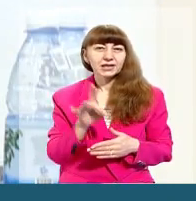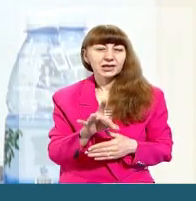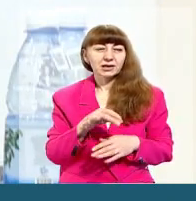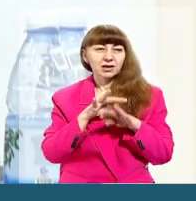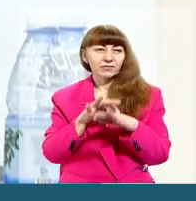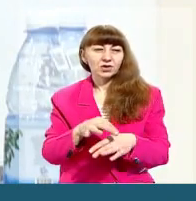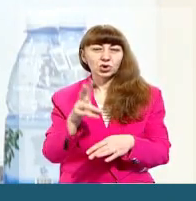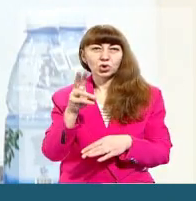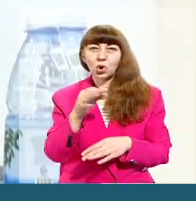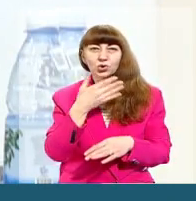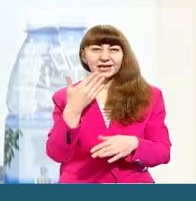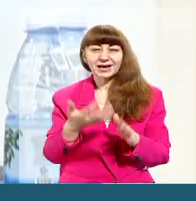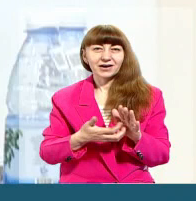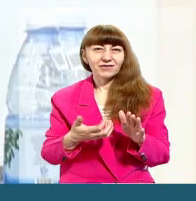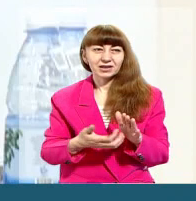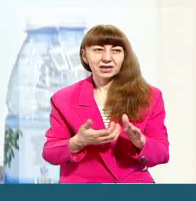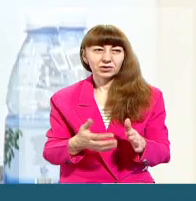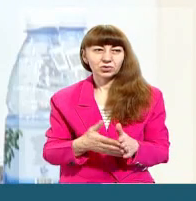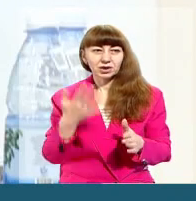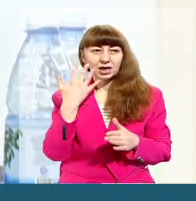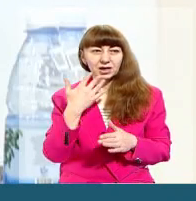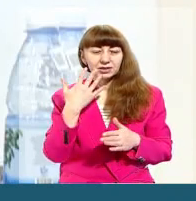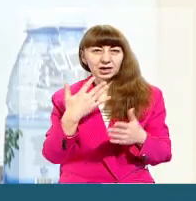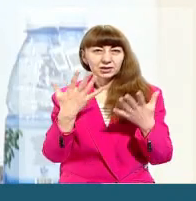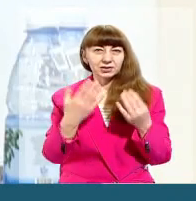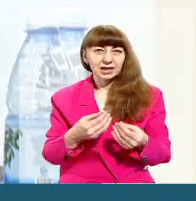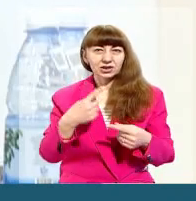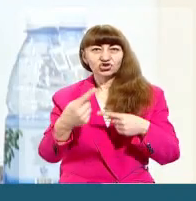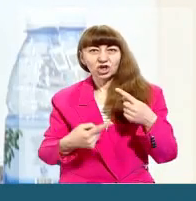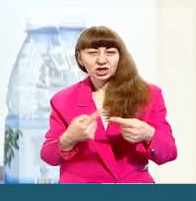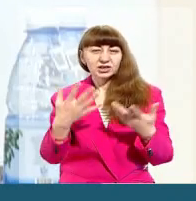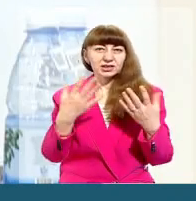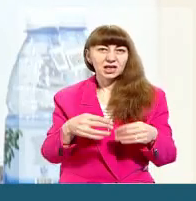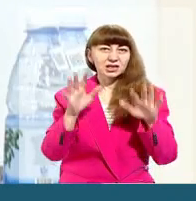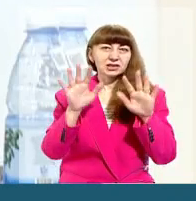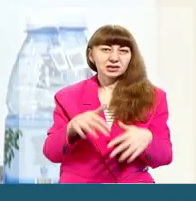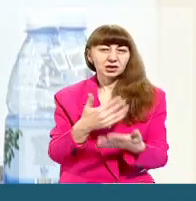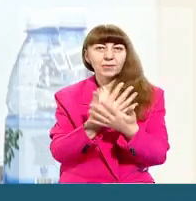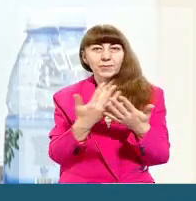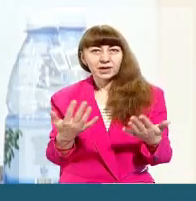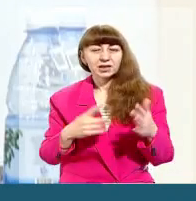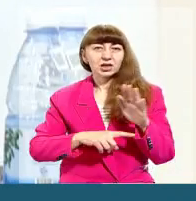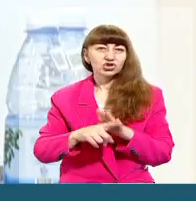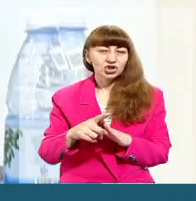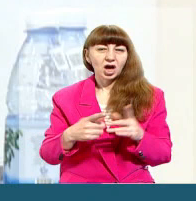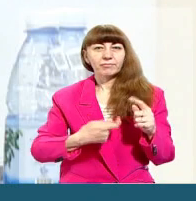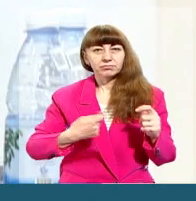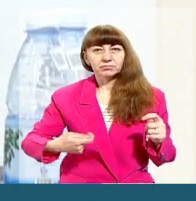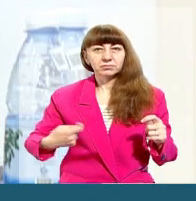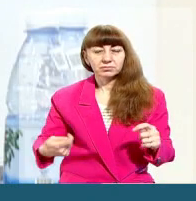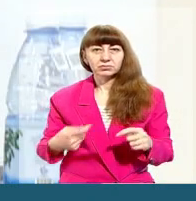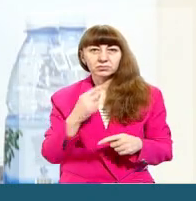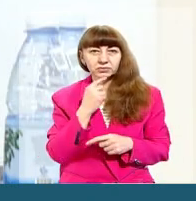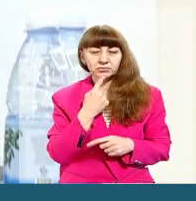не хватает. Вот когда у нас такой цвет нот, когда у нас день через день снег, мы начинаем буксовать, в буквальном смысле